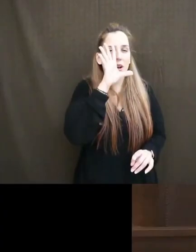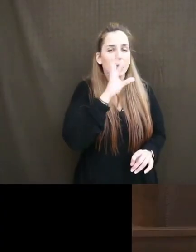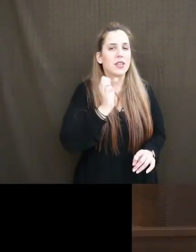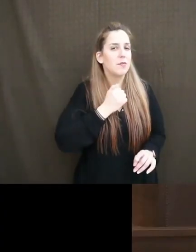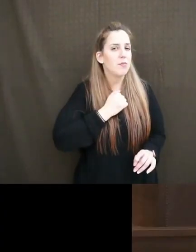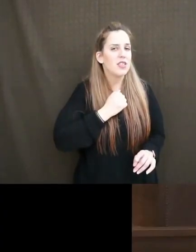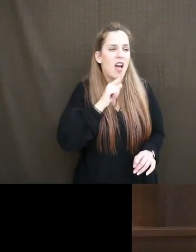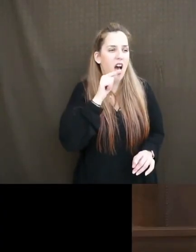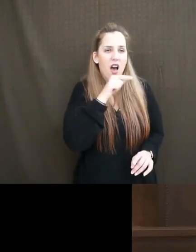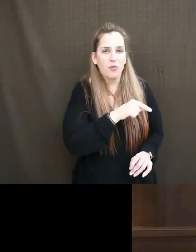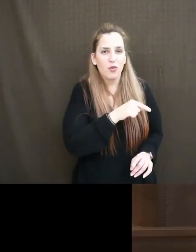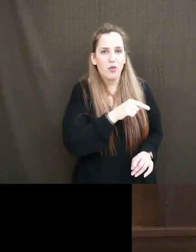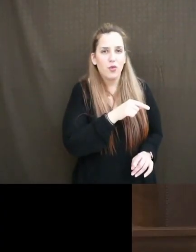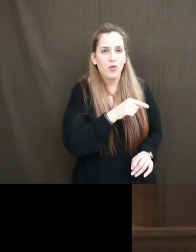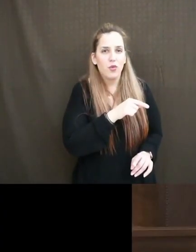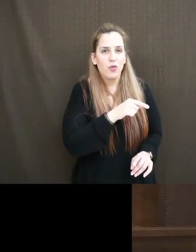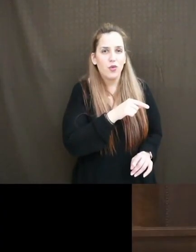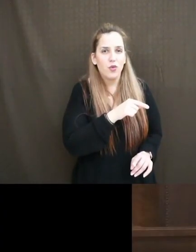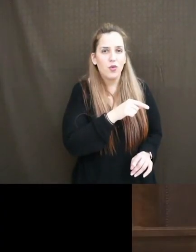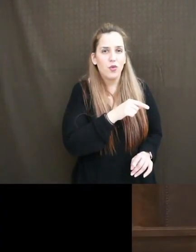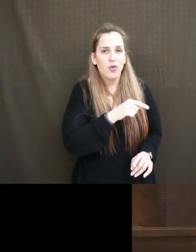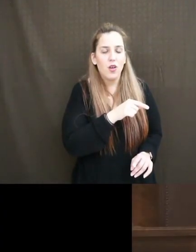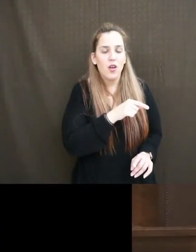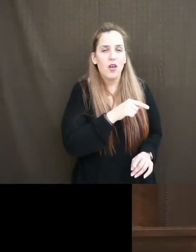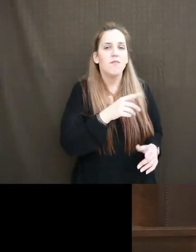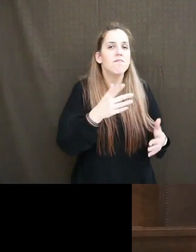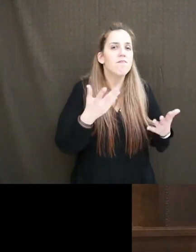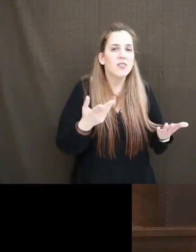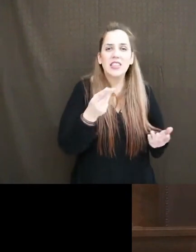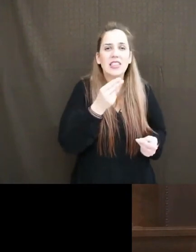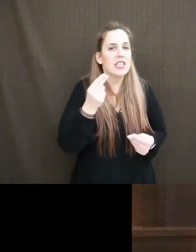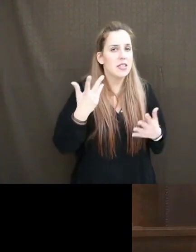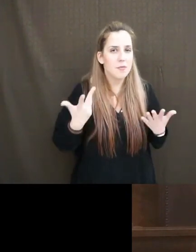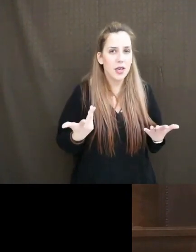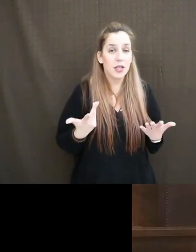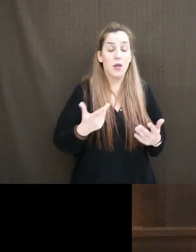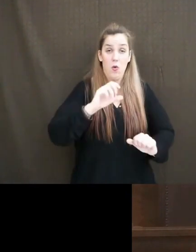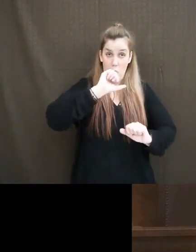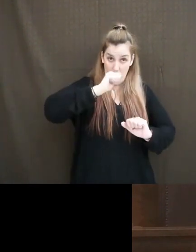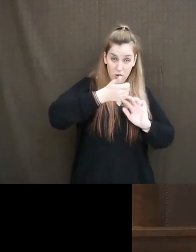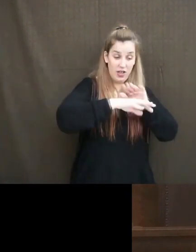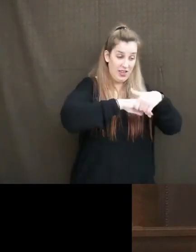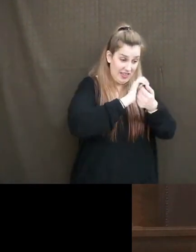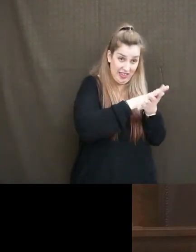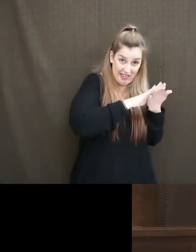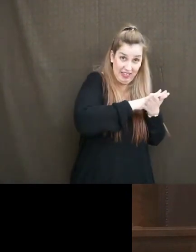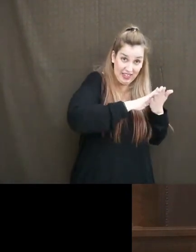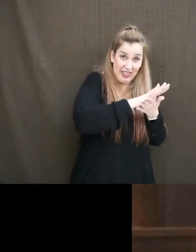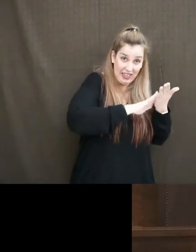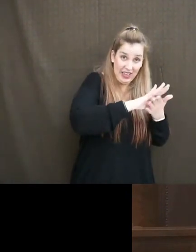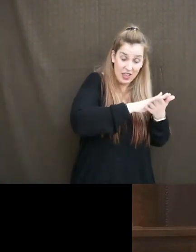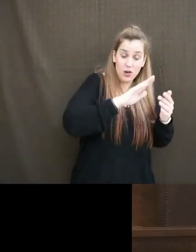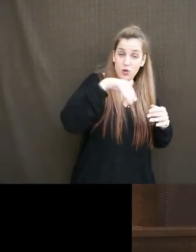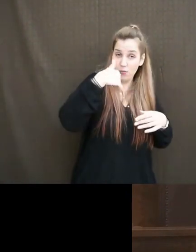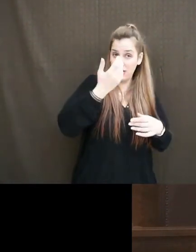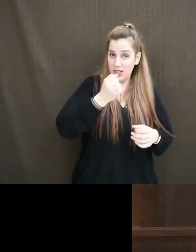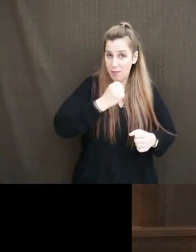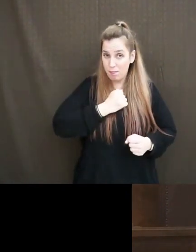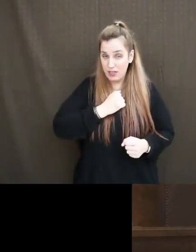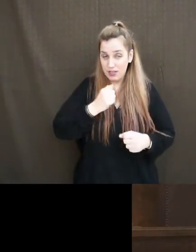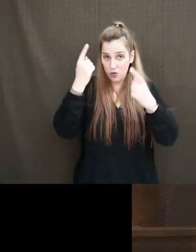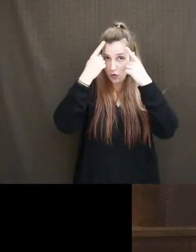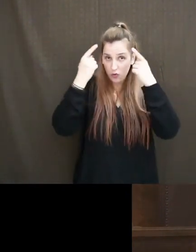καθαρότητα. Δηλαδή, δεν μπορούσες να λατρεύσεις τον Θεό καν αν δεν ήσουν καθαρός, επειδή